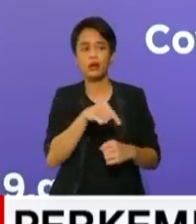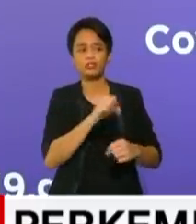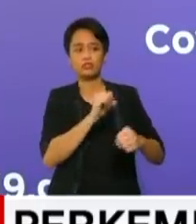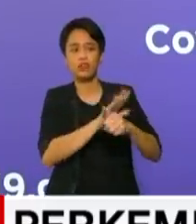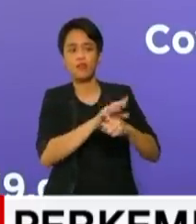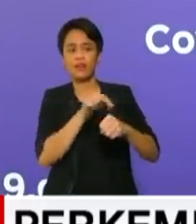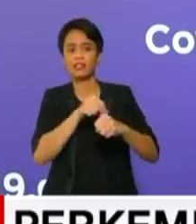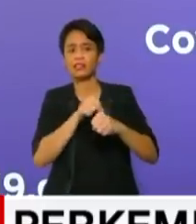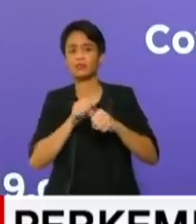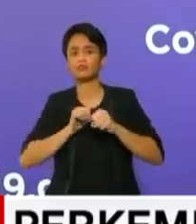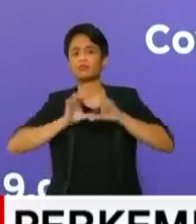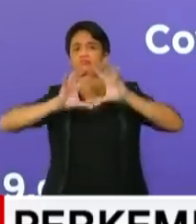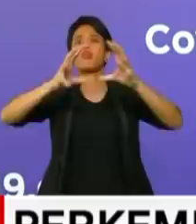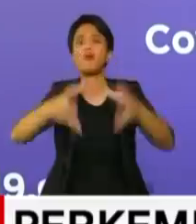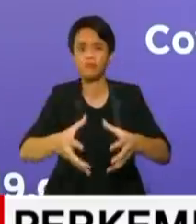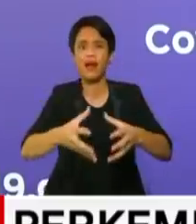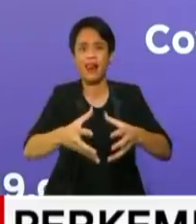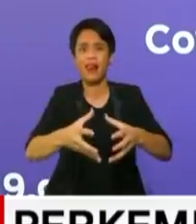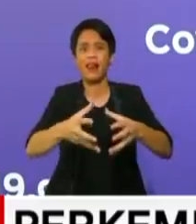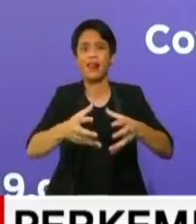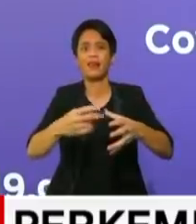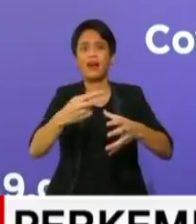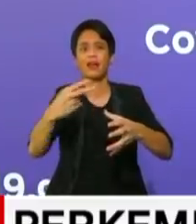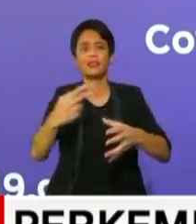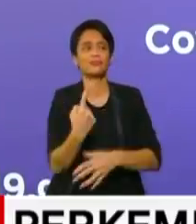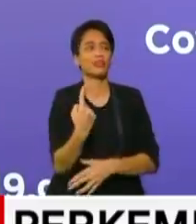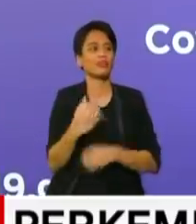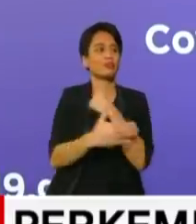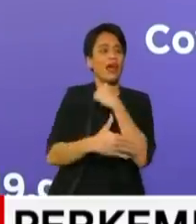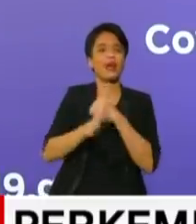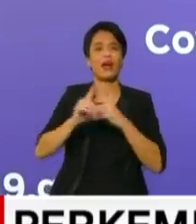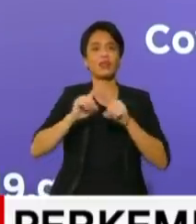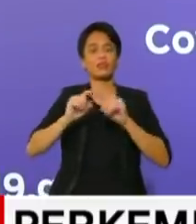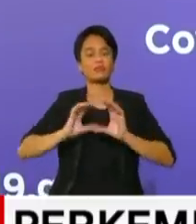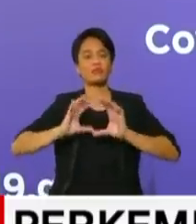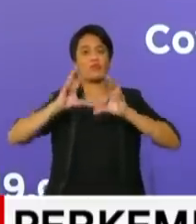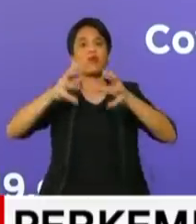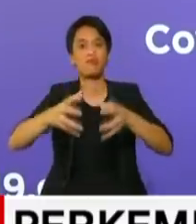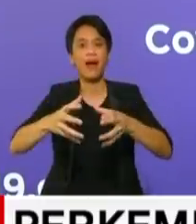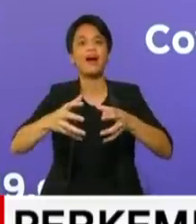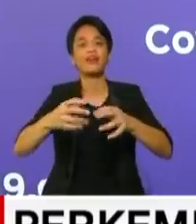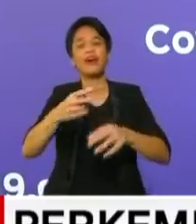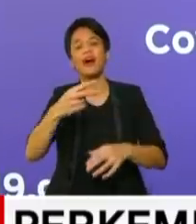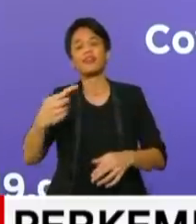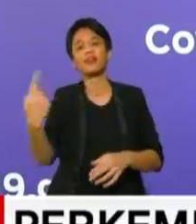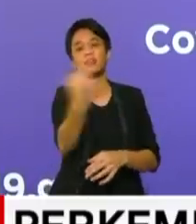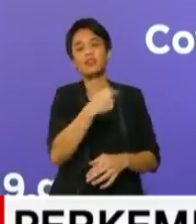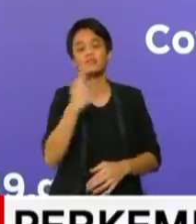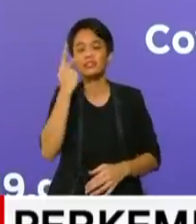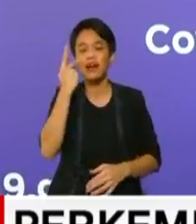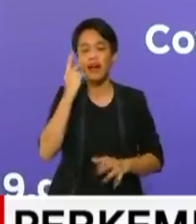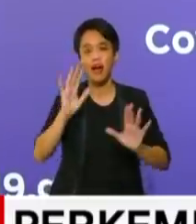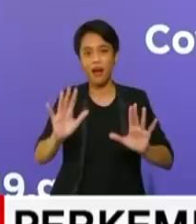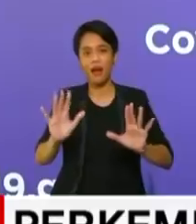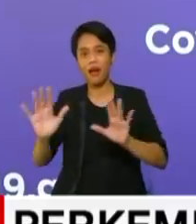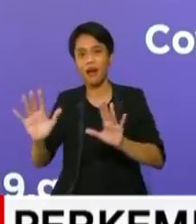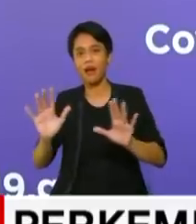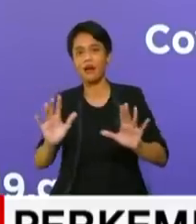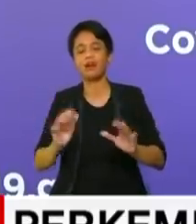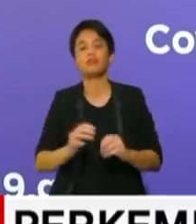bersifat global, bersifat seluruh dunia. Oleh karena itu kita harus menjaga ini baik-baik.